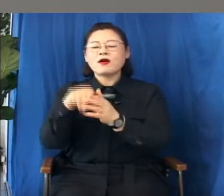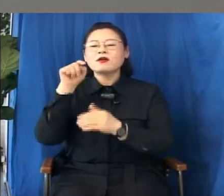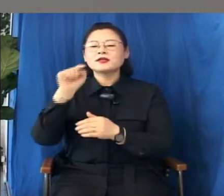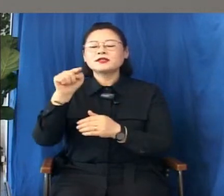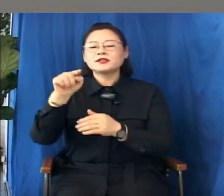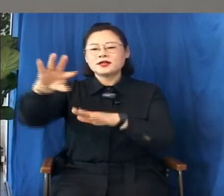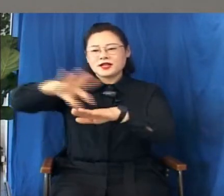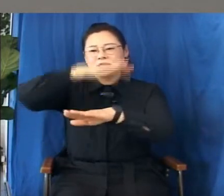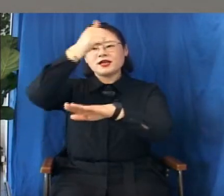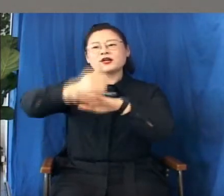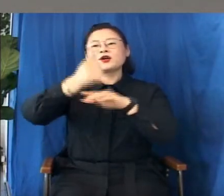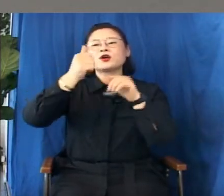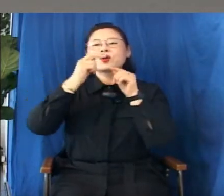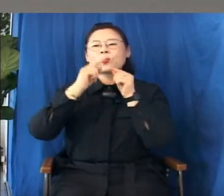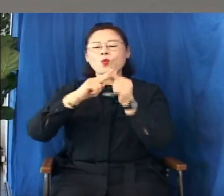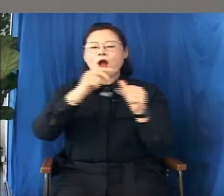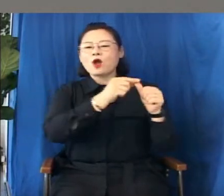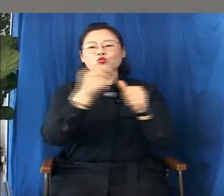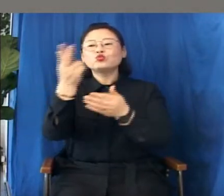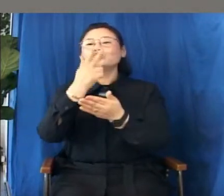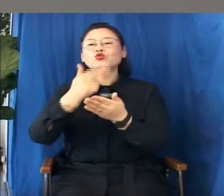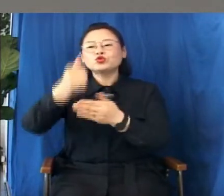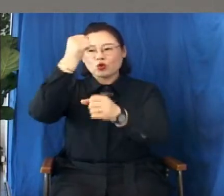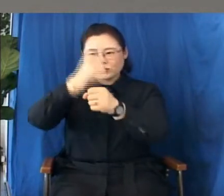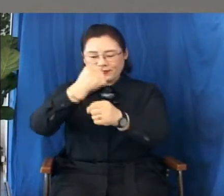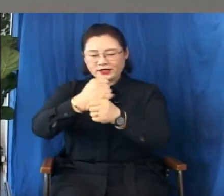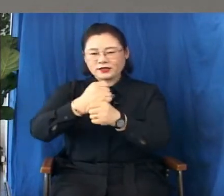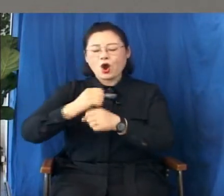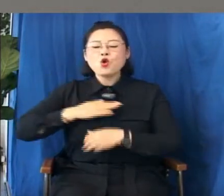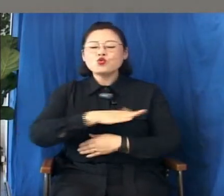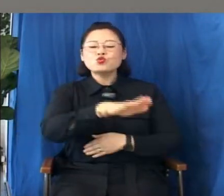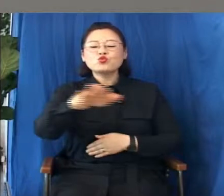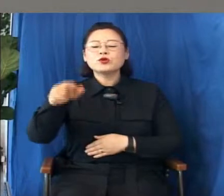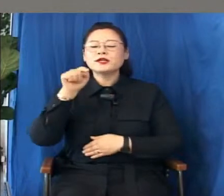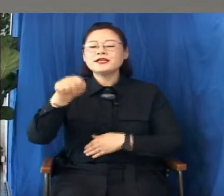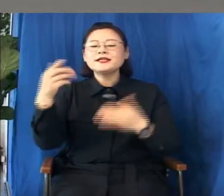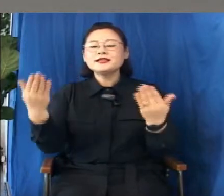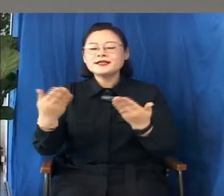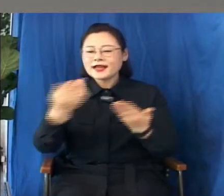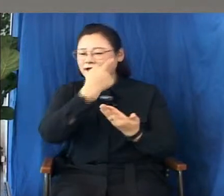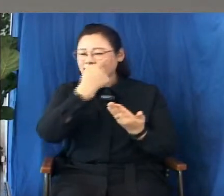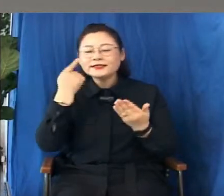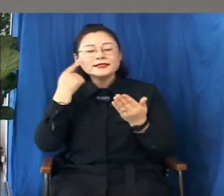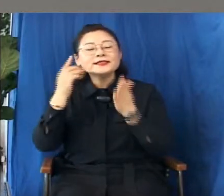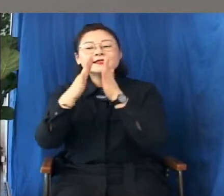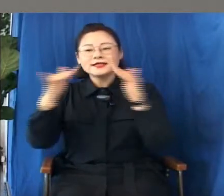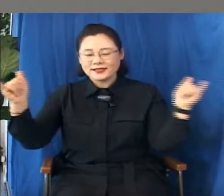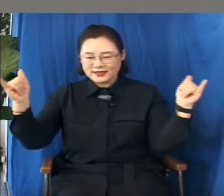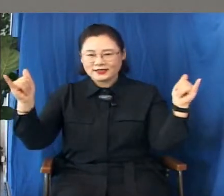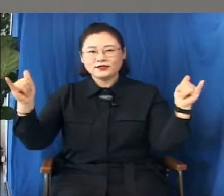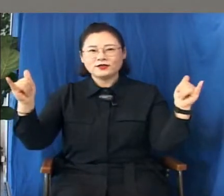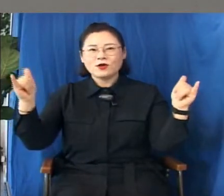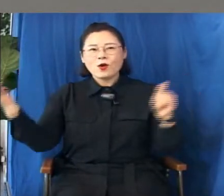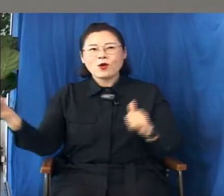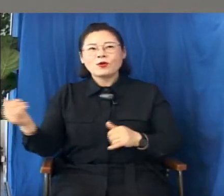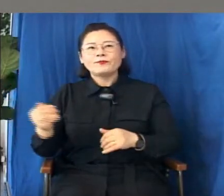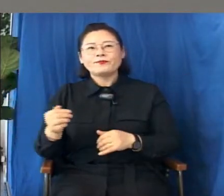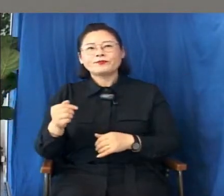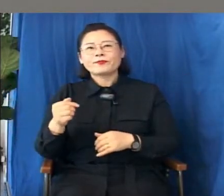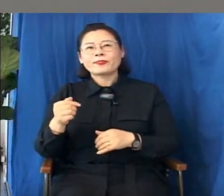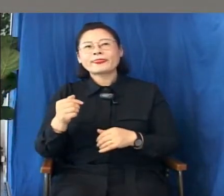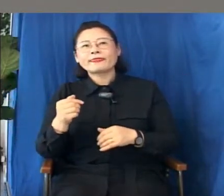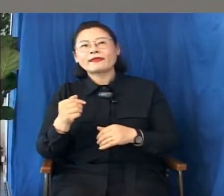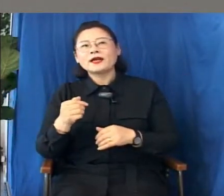구주로 삼으셨느니라. 우리는 이 일의 증인이요 하나님이 자기에게 순종하는 사람들에게 주신 성령도 그러하니라 하더라.